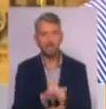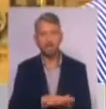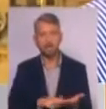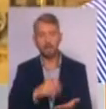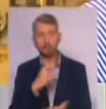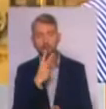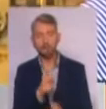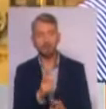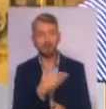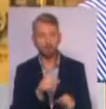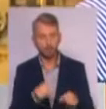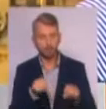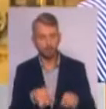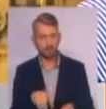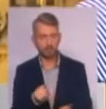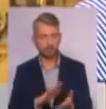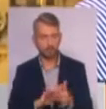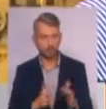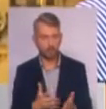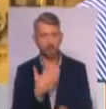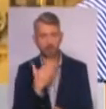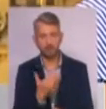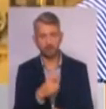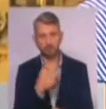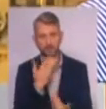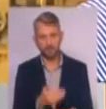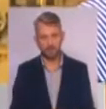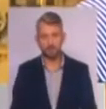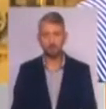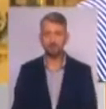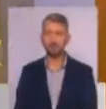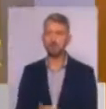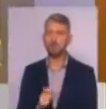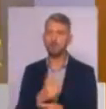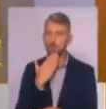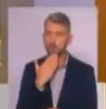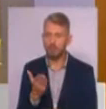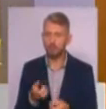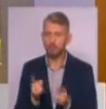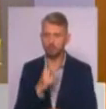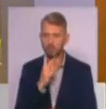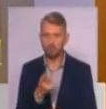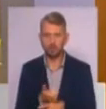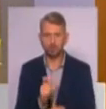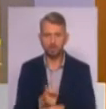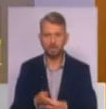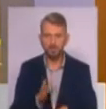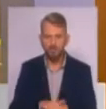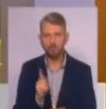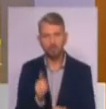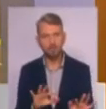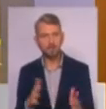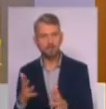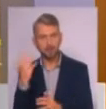будемо дивитись, як ми можемо вирішити цю ситуацію. Дякую вам за звернення. Угу, так, дуже дякую. Ну, дійсно, бачите, дуже важко, але прецеденти,